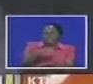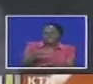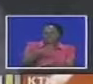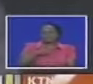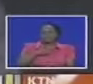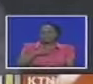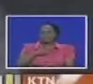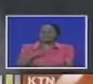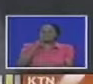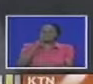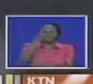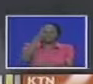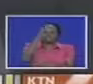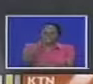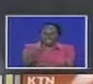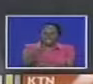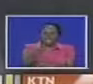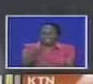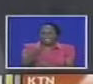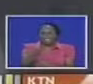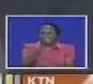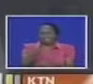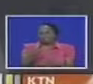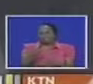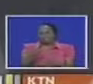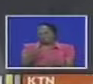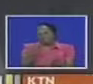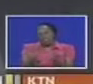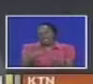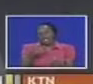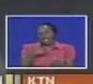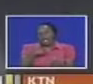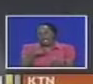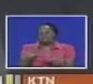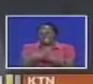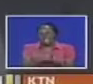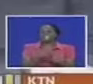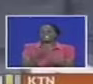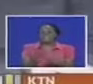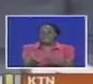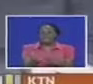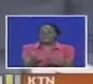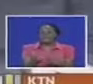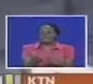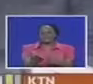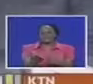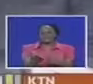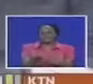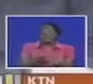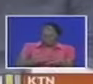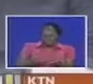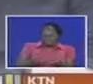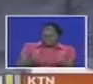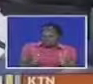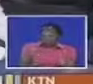future despite the hiccups visited upon us. Katibu wa michezo Japheth